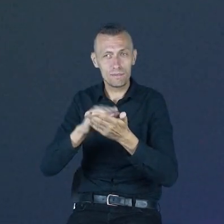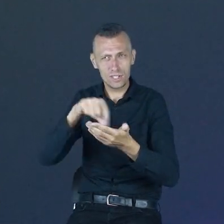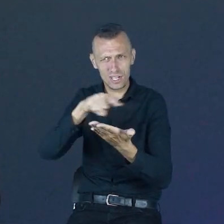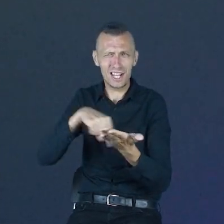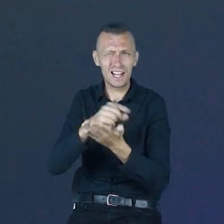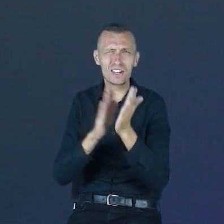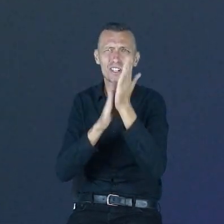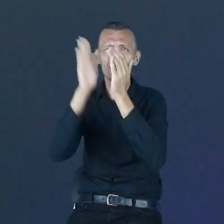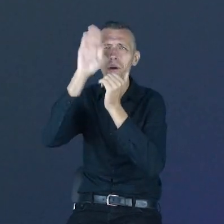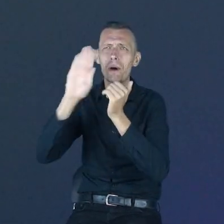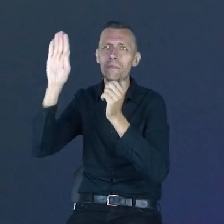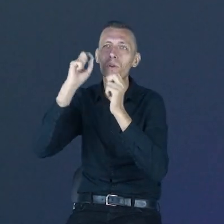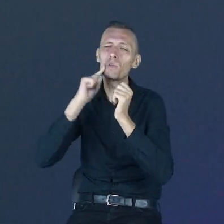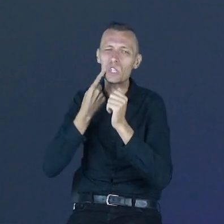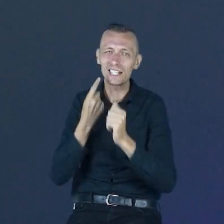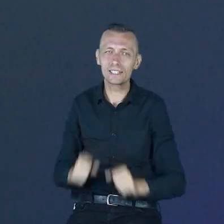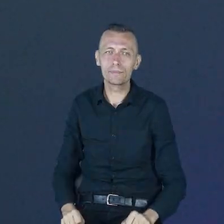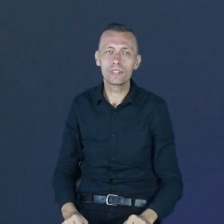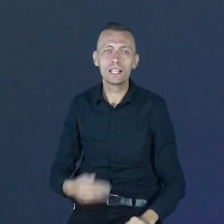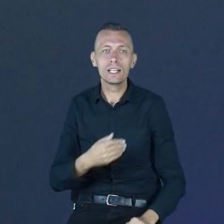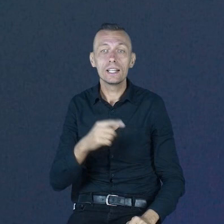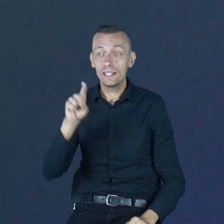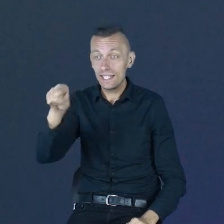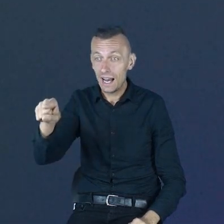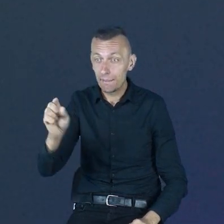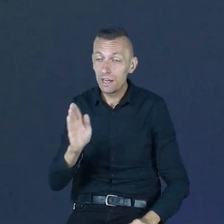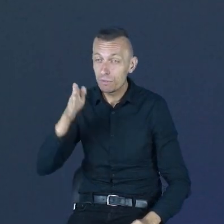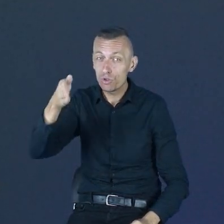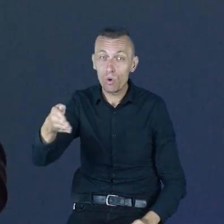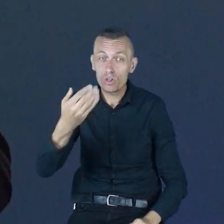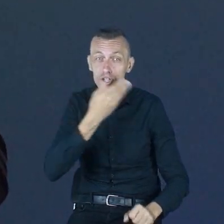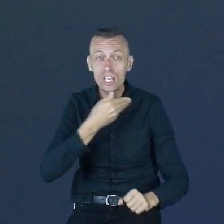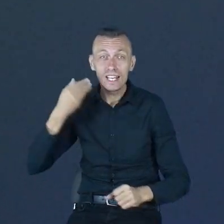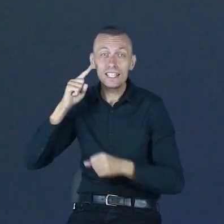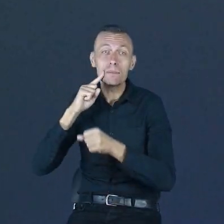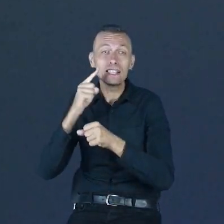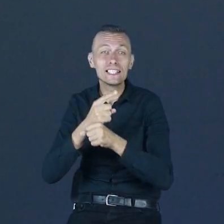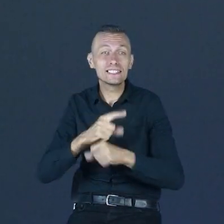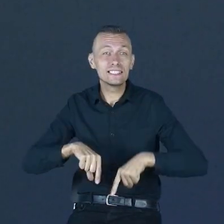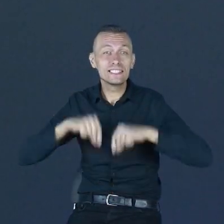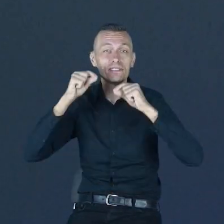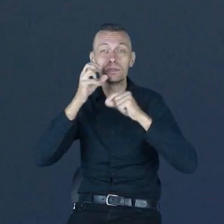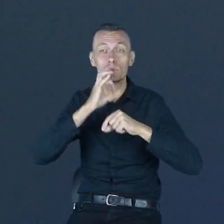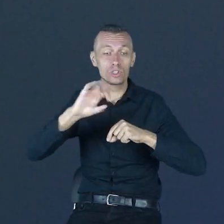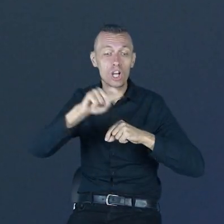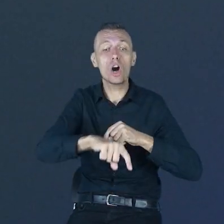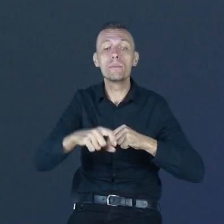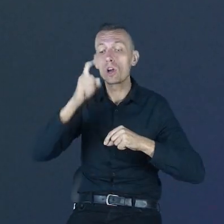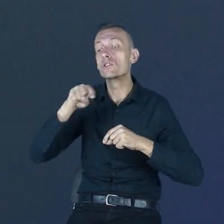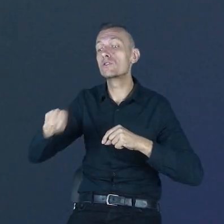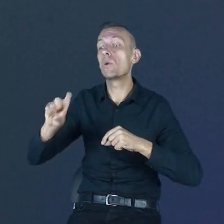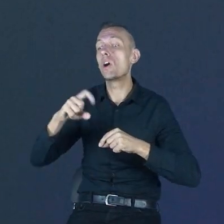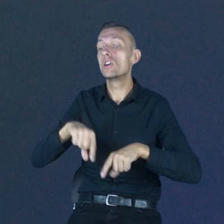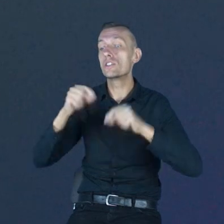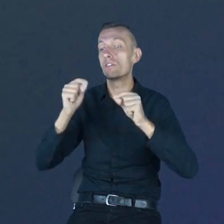dobrem i złem. A teraz, ale teraz, właśnie teraz, gdy żyjemy na ziemi,